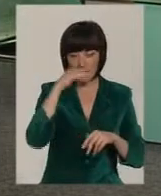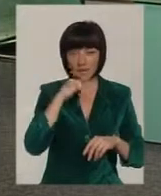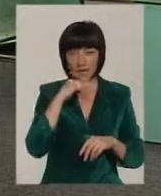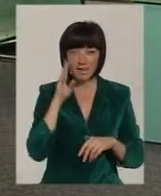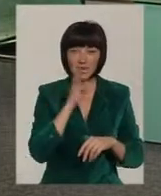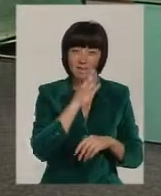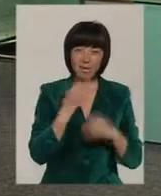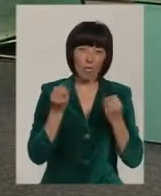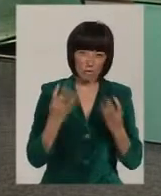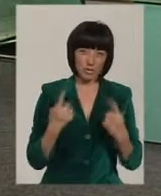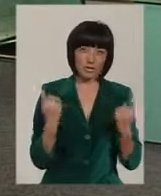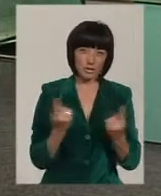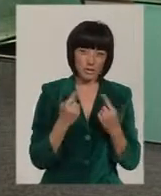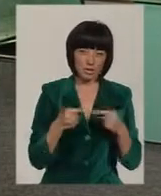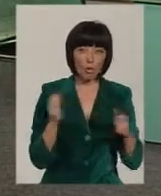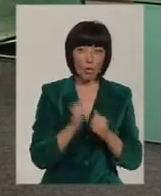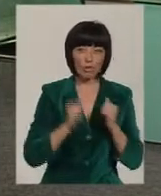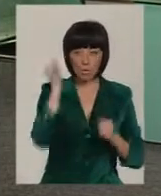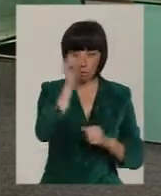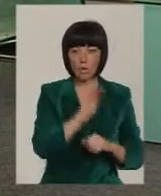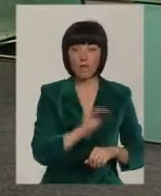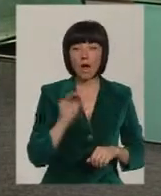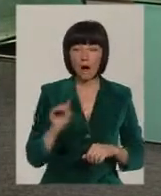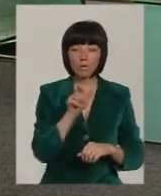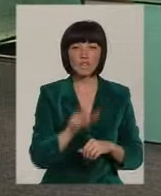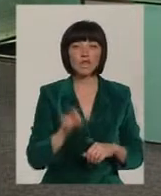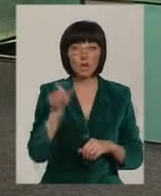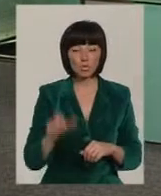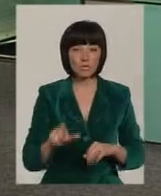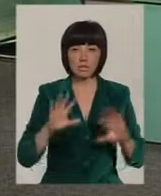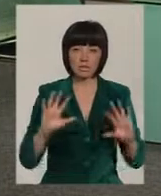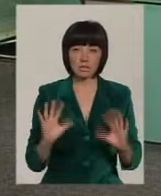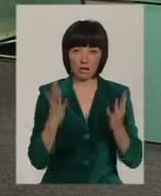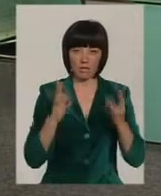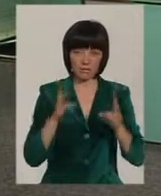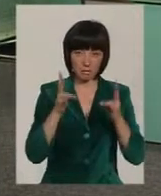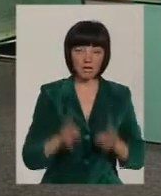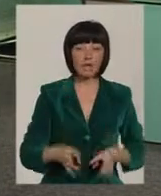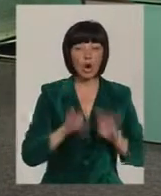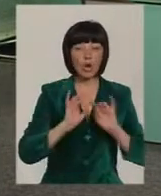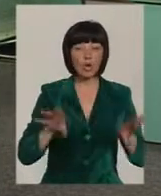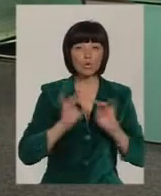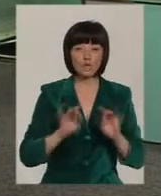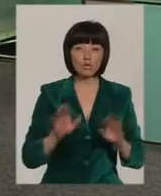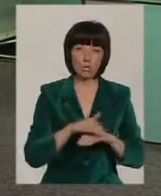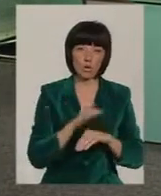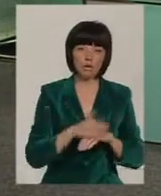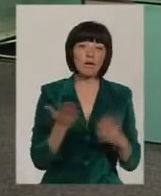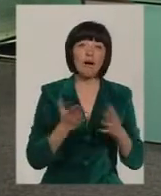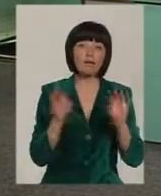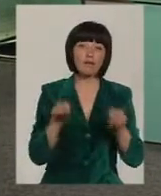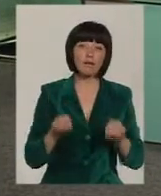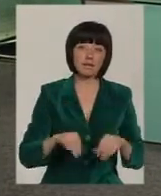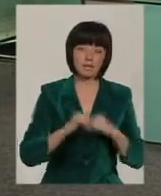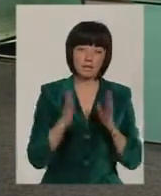про банальні речі, але які потрібно кожного року нагадувати ще раз людям, щоб не сталося з ними біди. Розкажіть, будь ласка, яка